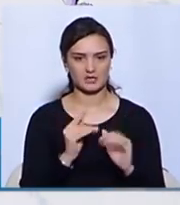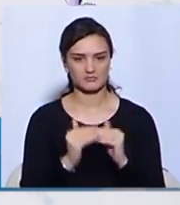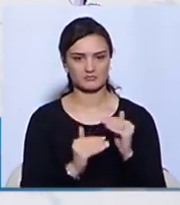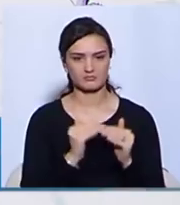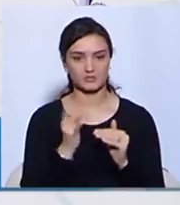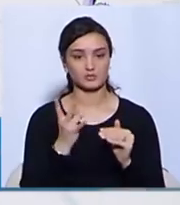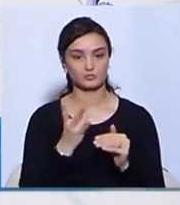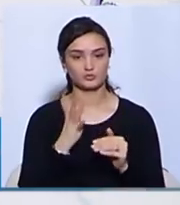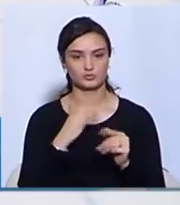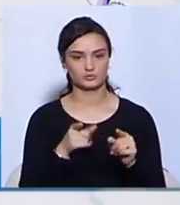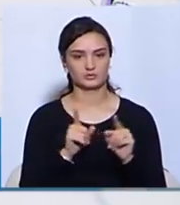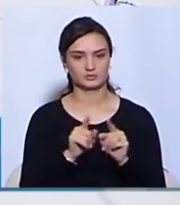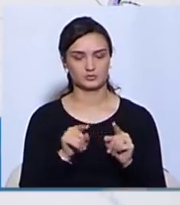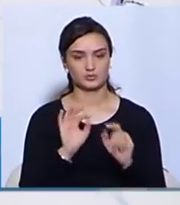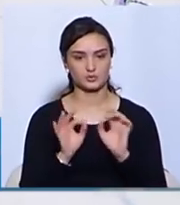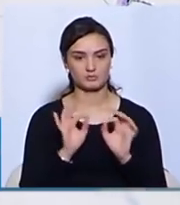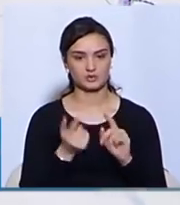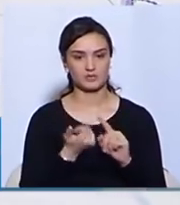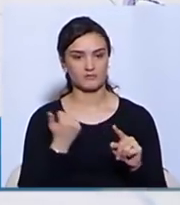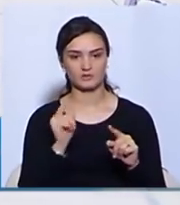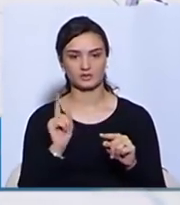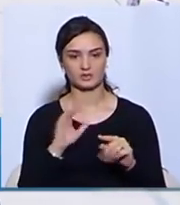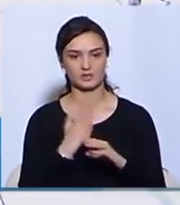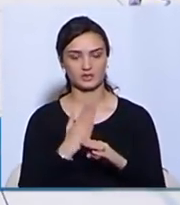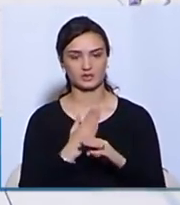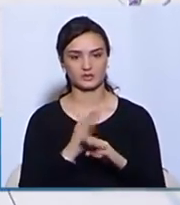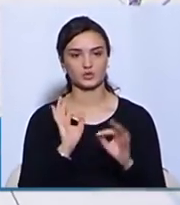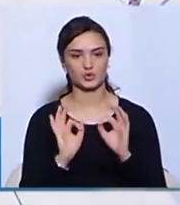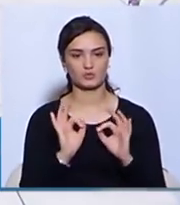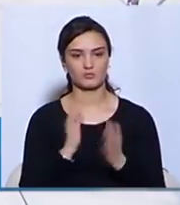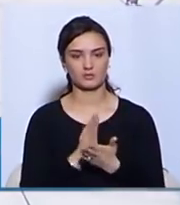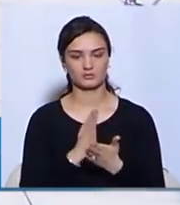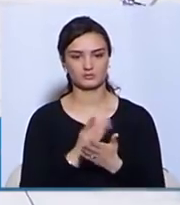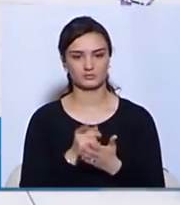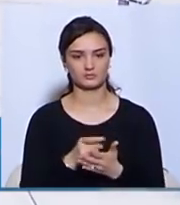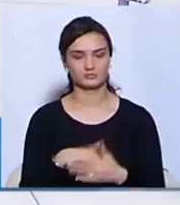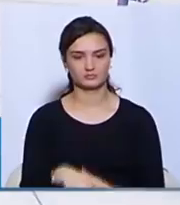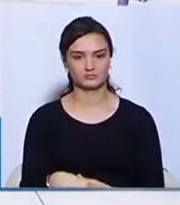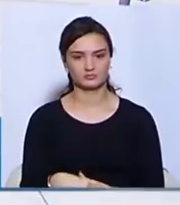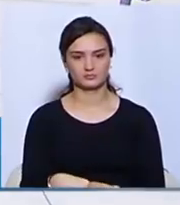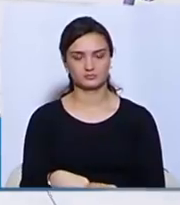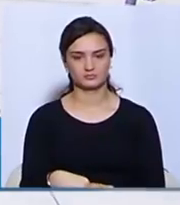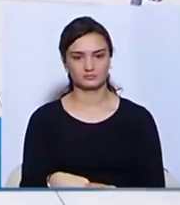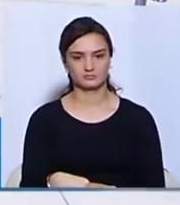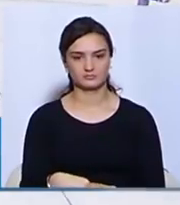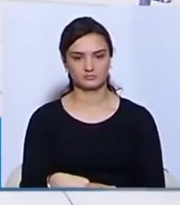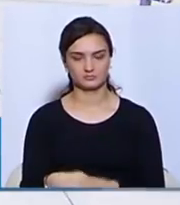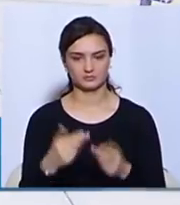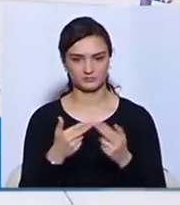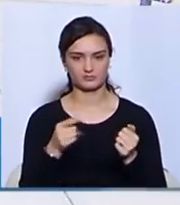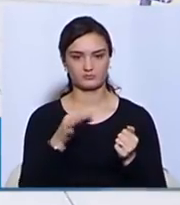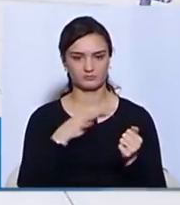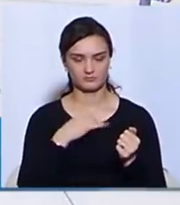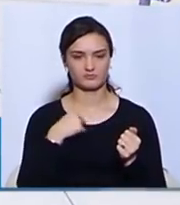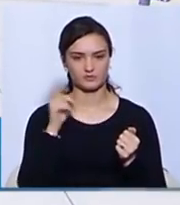ასე უნდა მოხდეს, ანუ ეს ნორმიდან ამოვარდნა კი არ არის, ნორმა. დიახ. რა თქმა უნდა, ხა თქვენ მეტყვით,